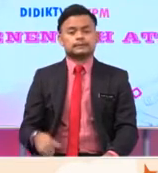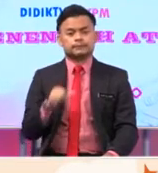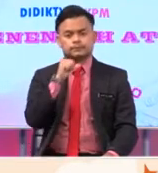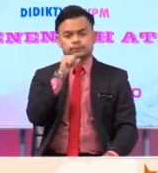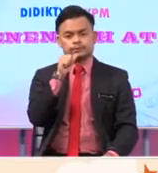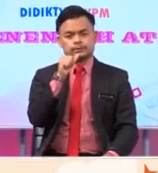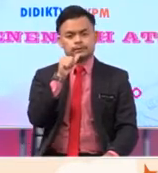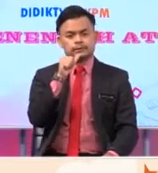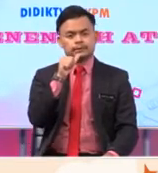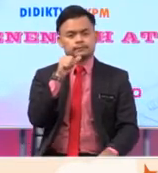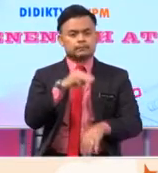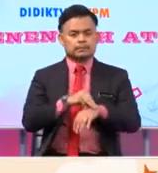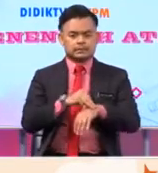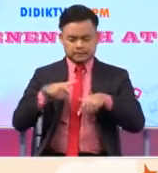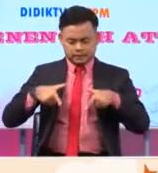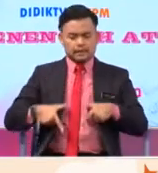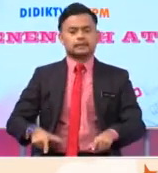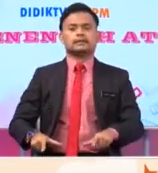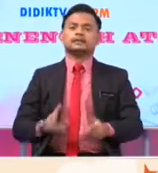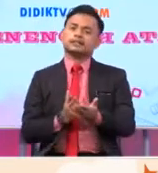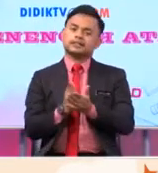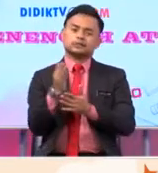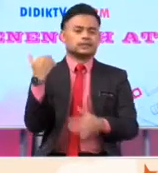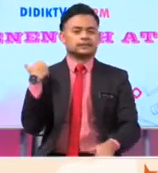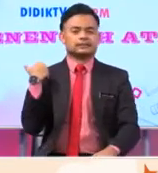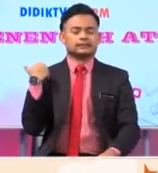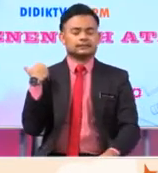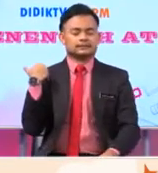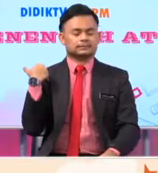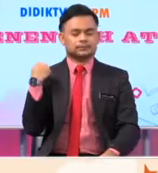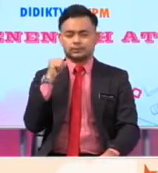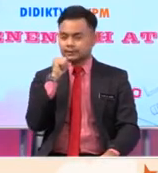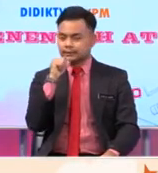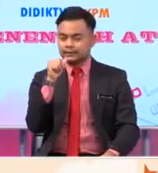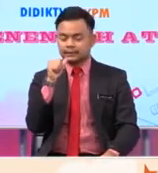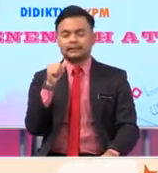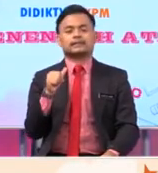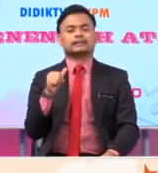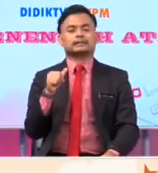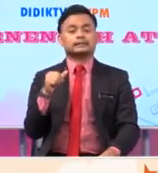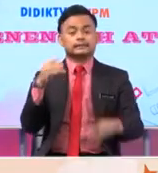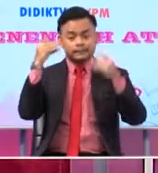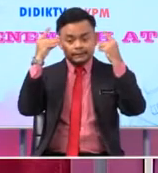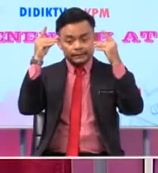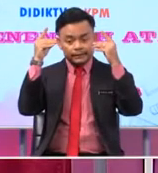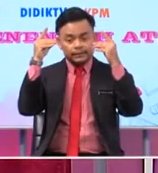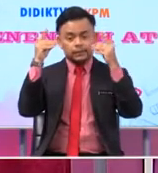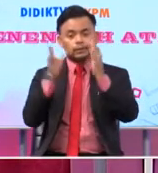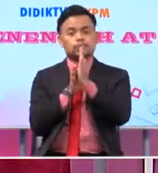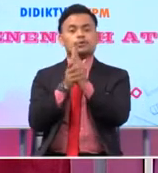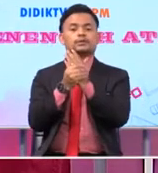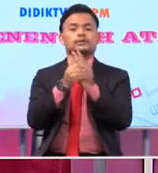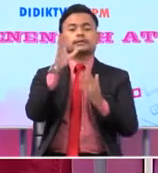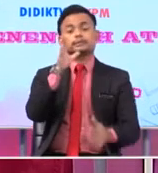waktu kita lah itu terus ad-af bukan ia perlu didikan daripada Ibu Bapa guru disekolah